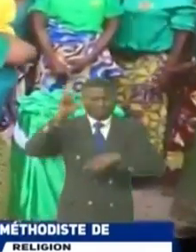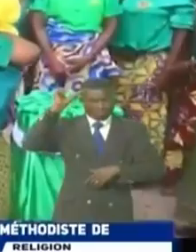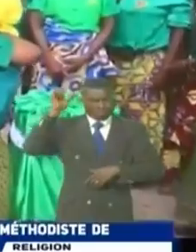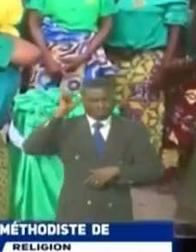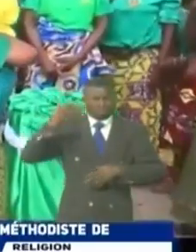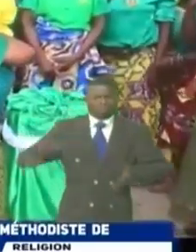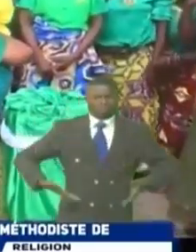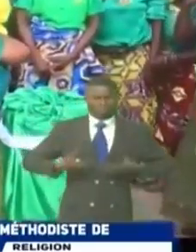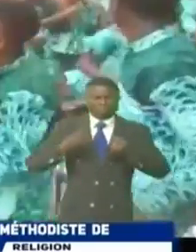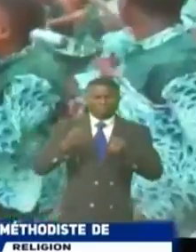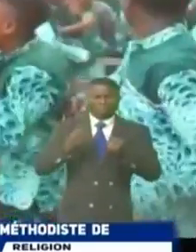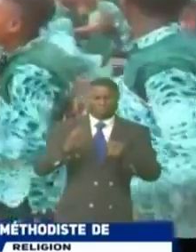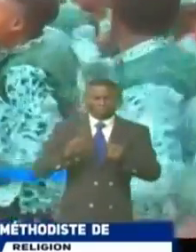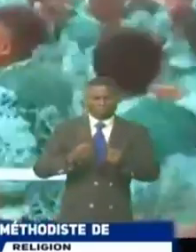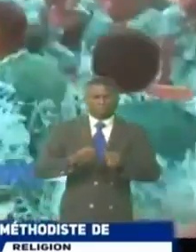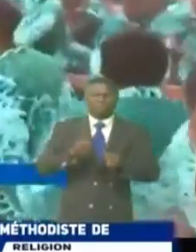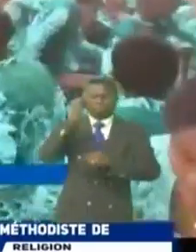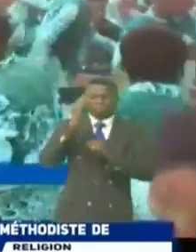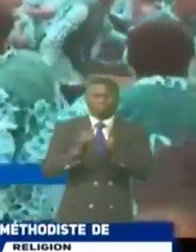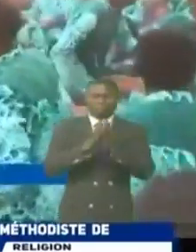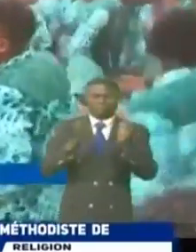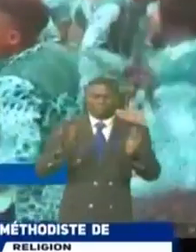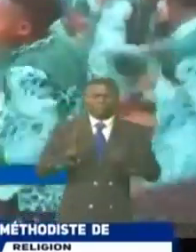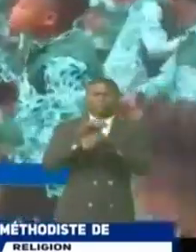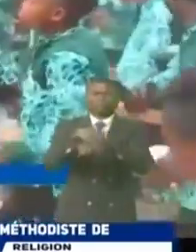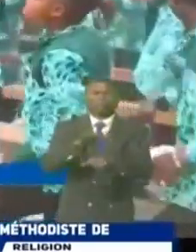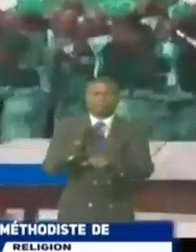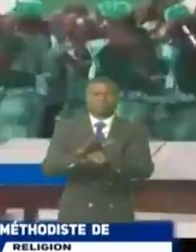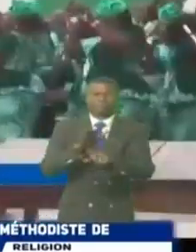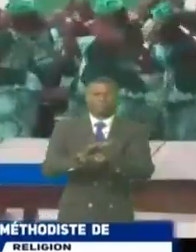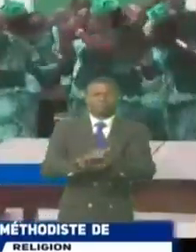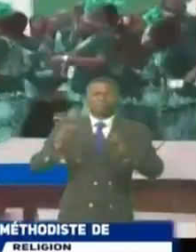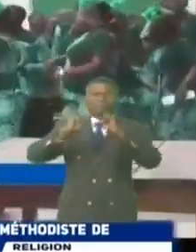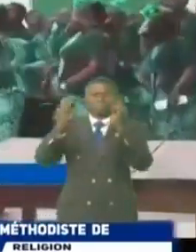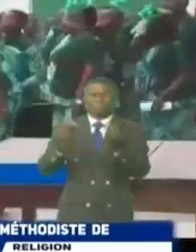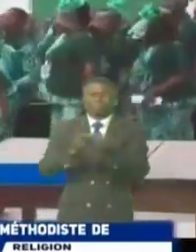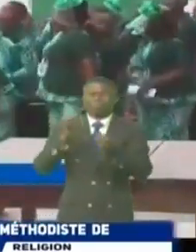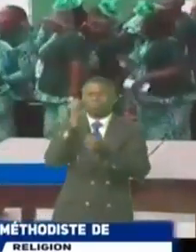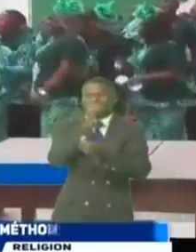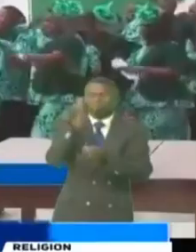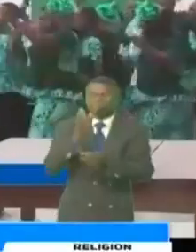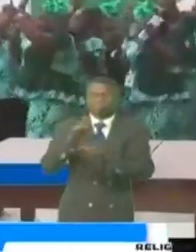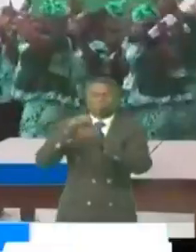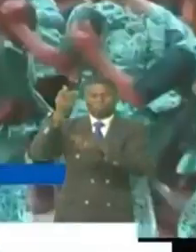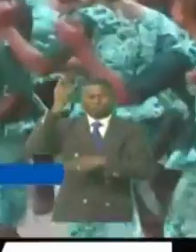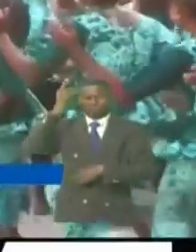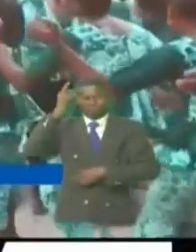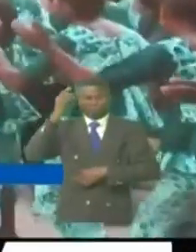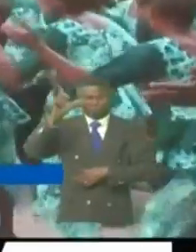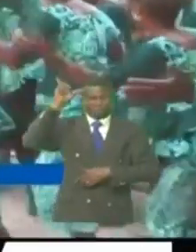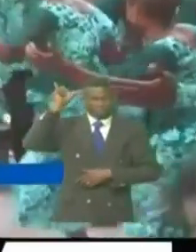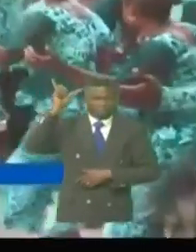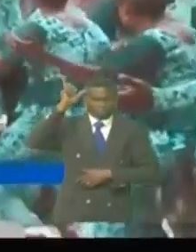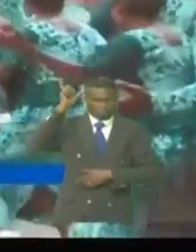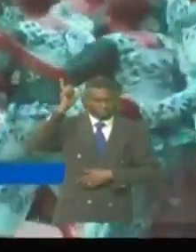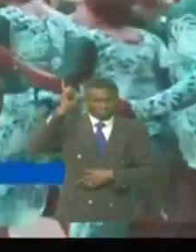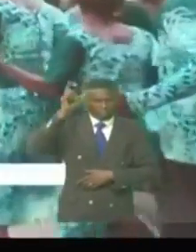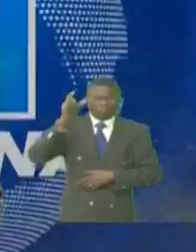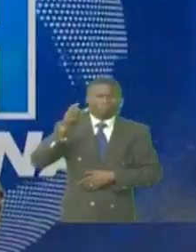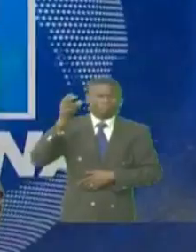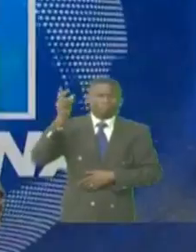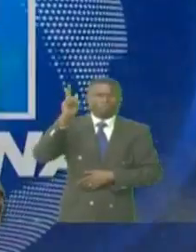festive a couronné ce culte avec la participation des chorales venues de Kinshasa, Lubumbashi et